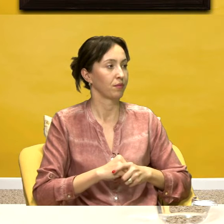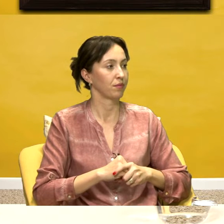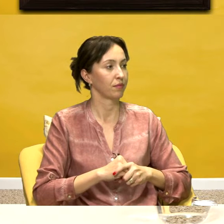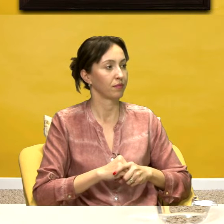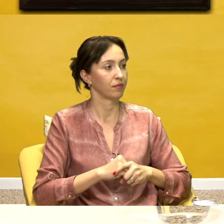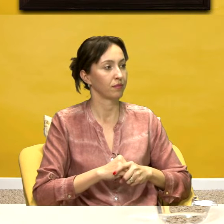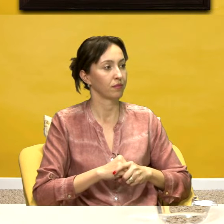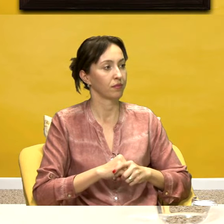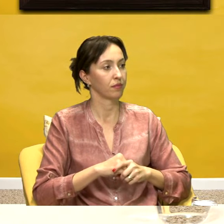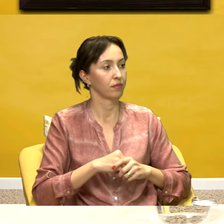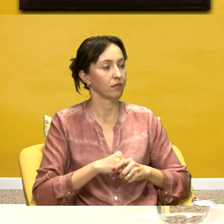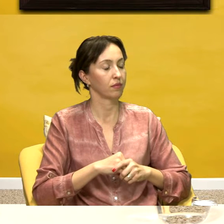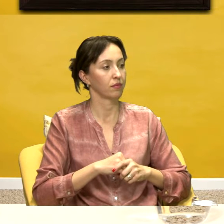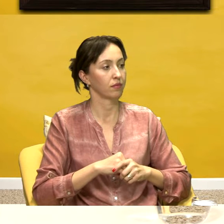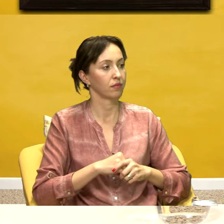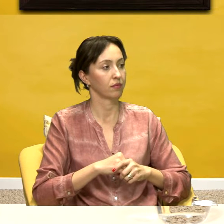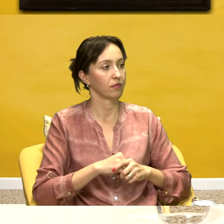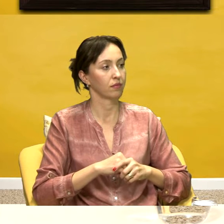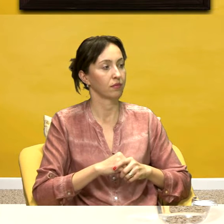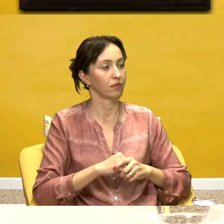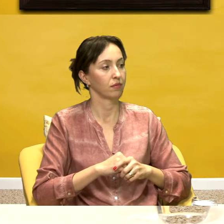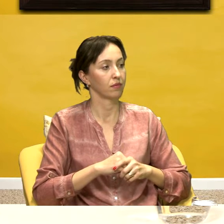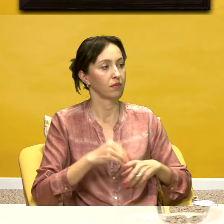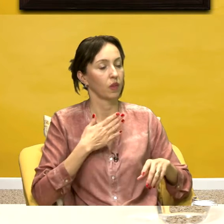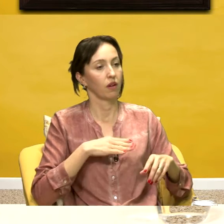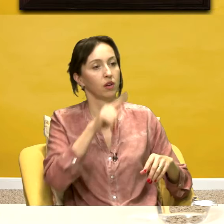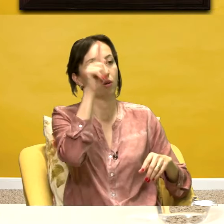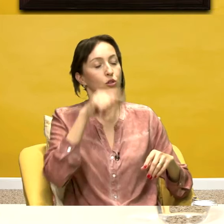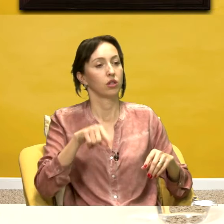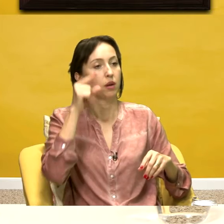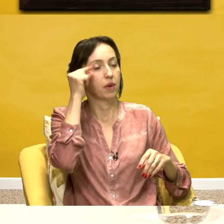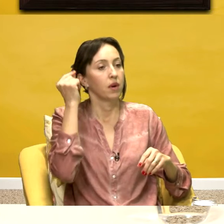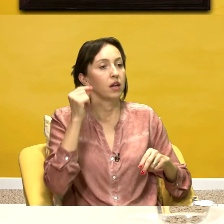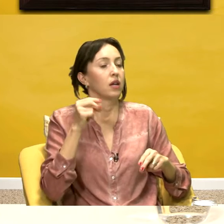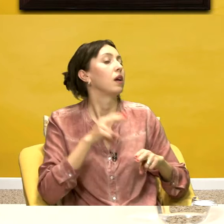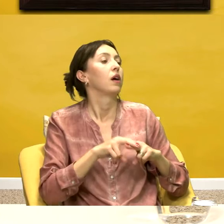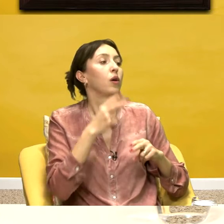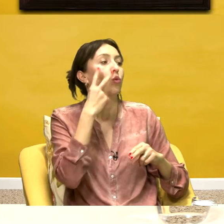Aș vrea să întrebăm pe Maria, cum vede ea viitorul fetei, că acum este la grădiniță,